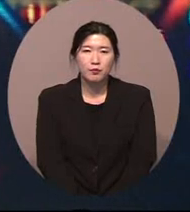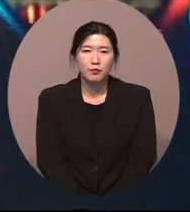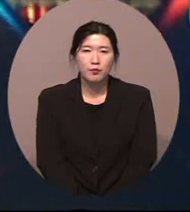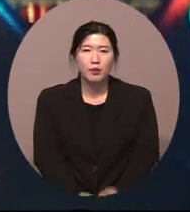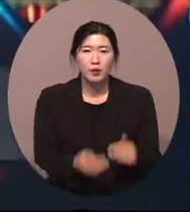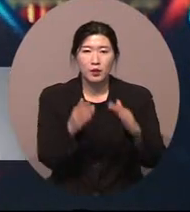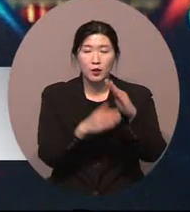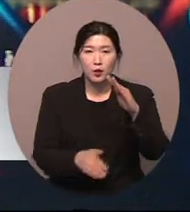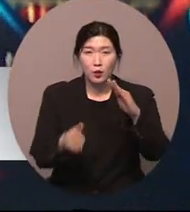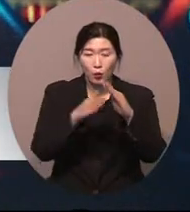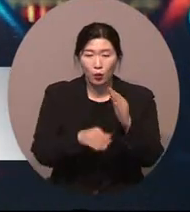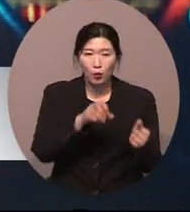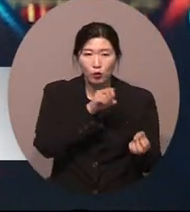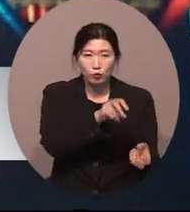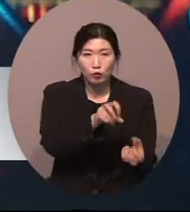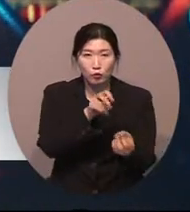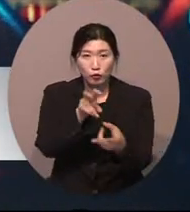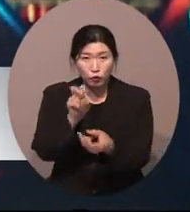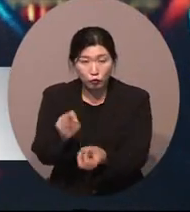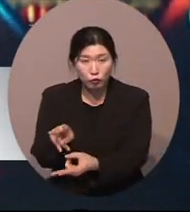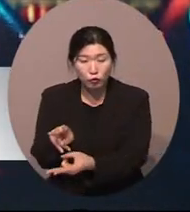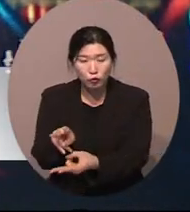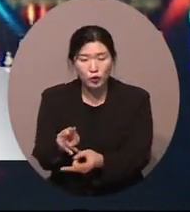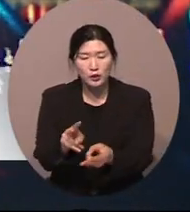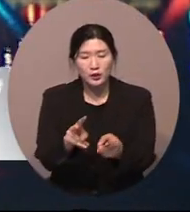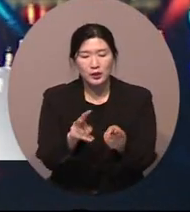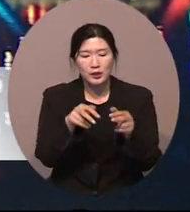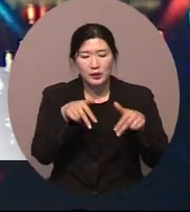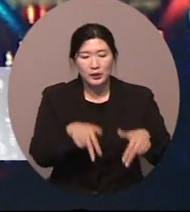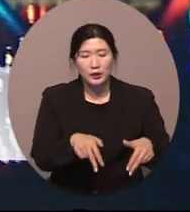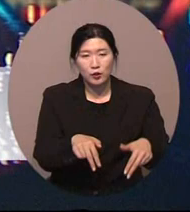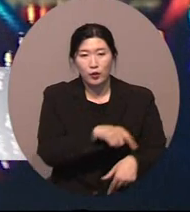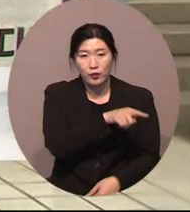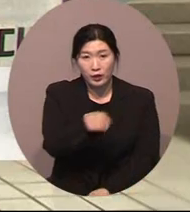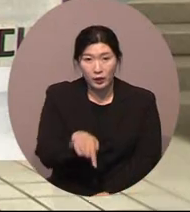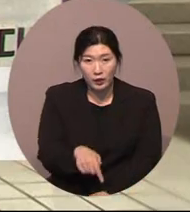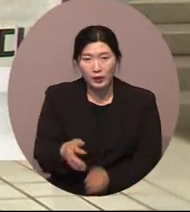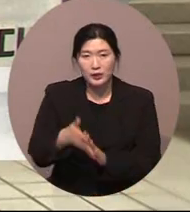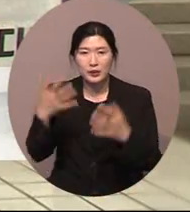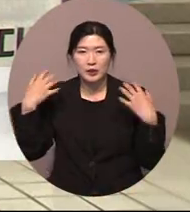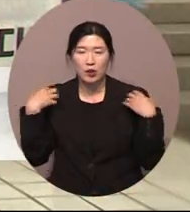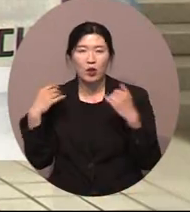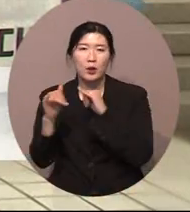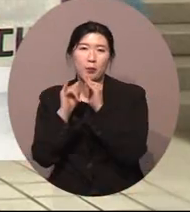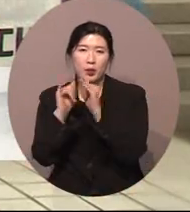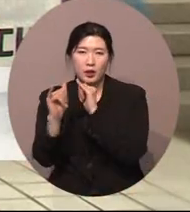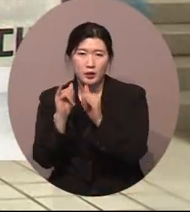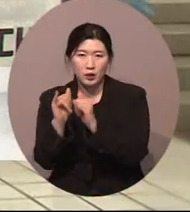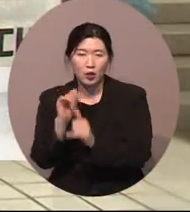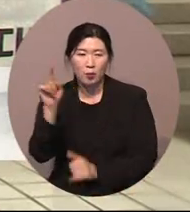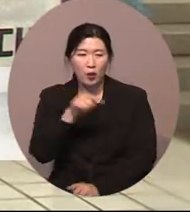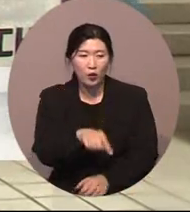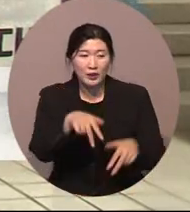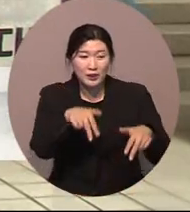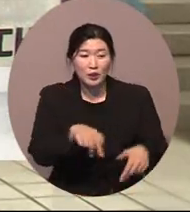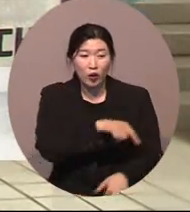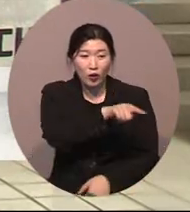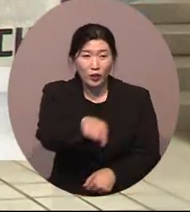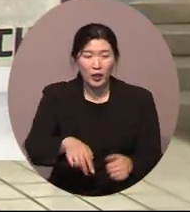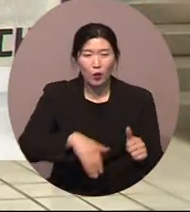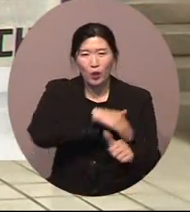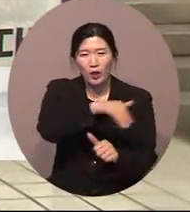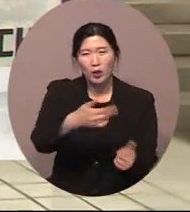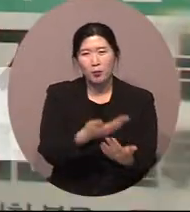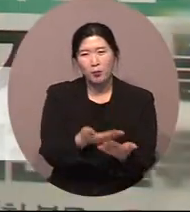공공운수노조 대전지역 본부가 시청앞에서 기자 회견을 열고 제 22대 국회가 물류단지 노동자의 노동